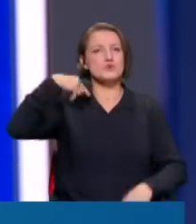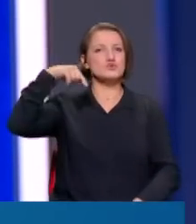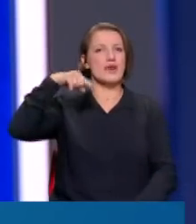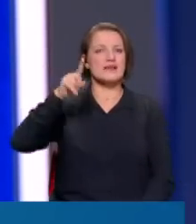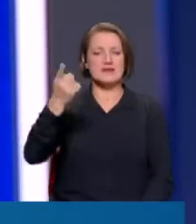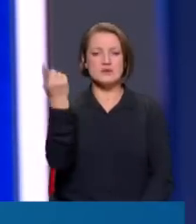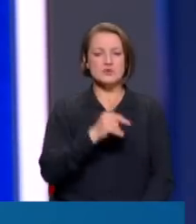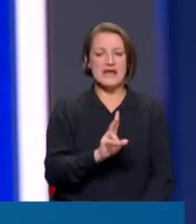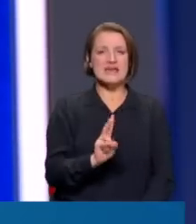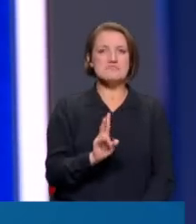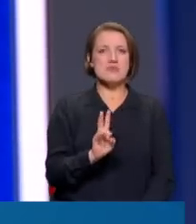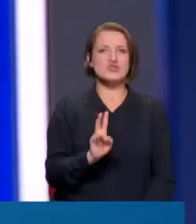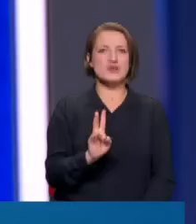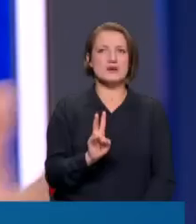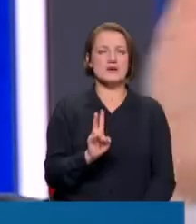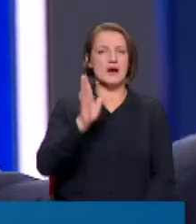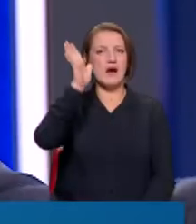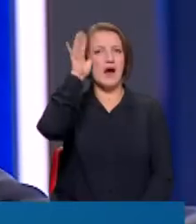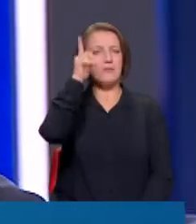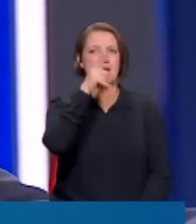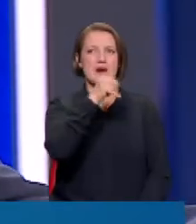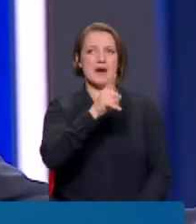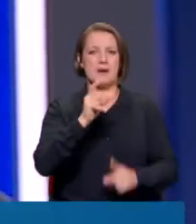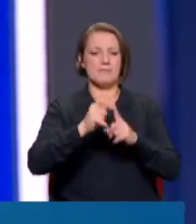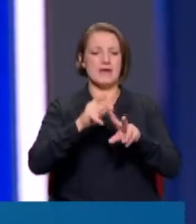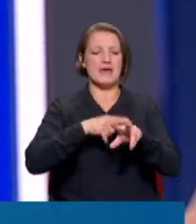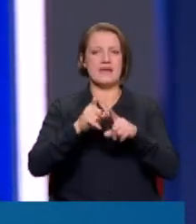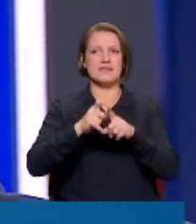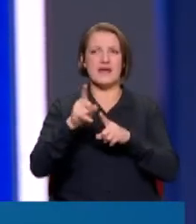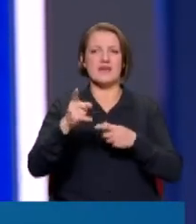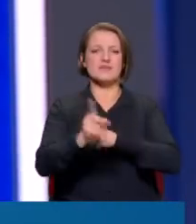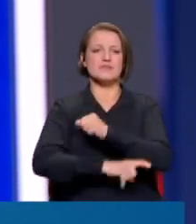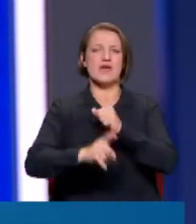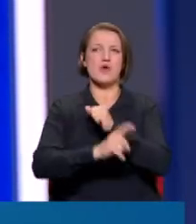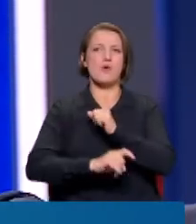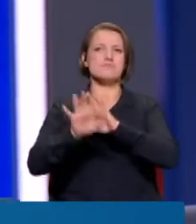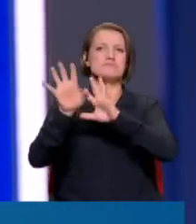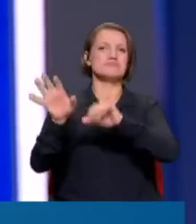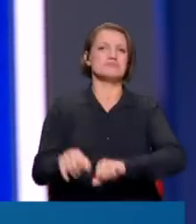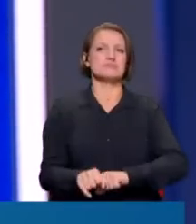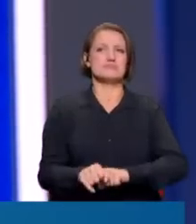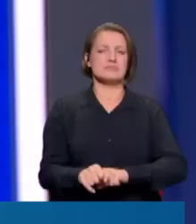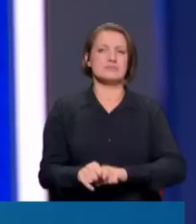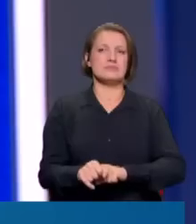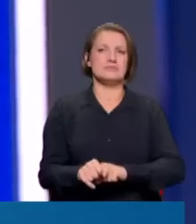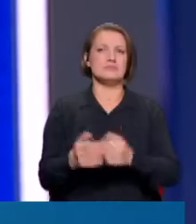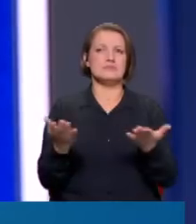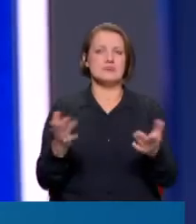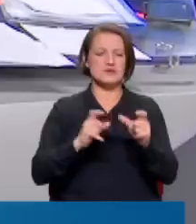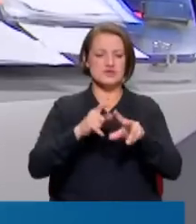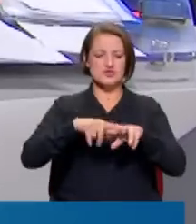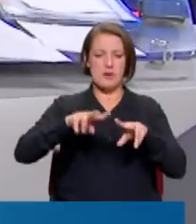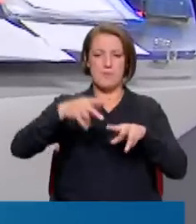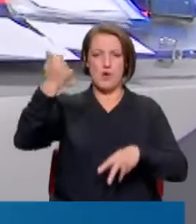% 25'i de ABD tarafından PYD PKK terör örgütüne işgal edilmiş pert kaynak dah yani Şam